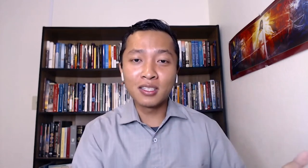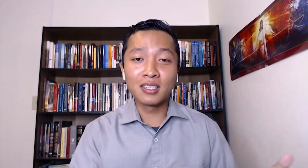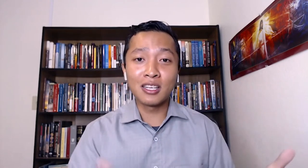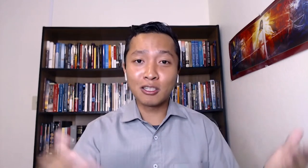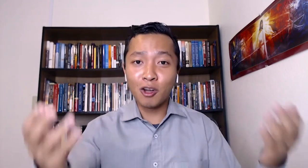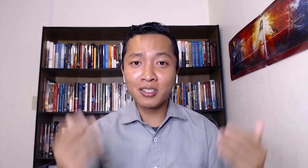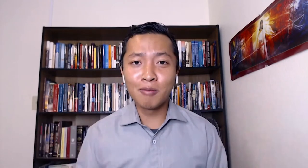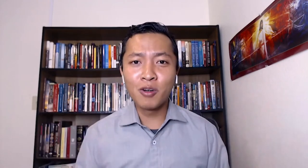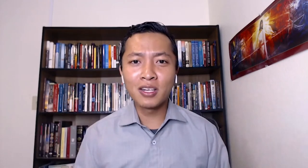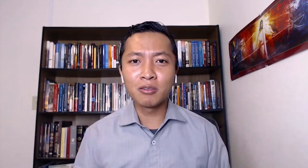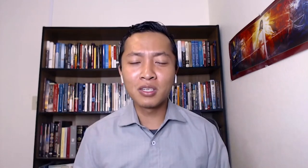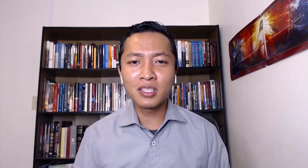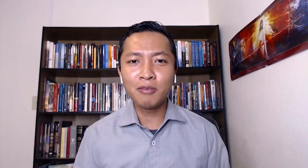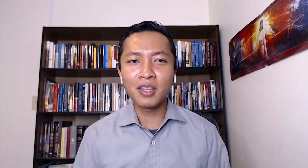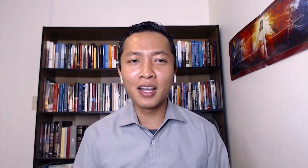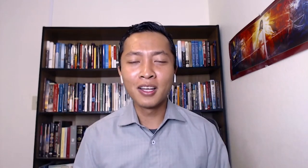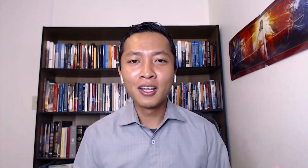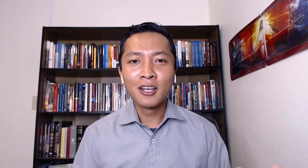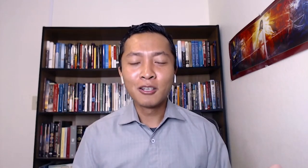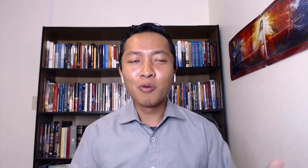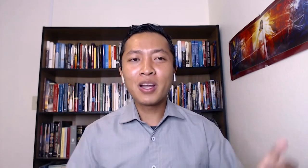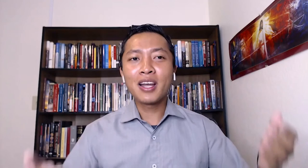mi swoją sprawiedliwość w darze.